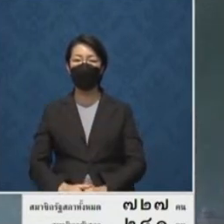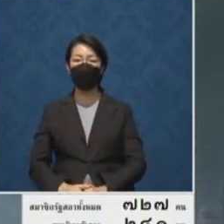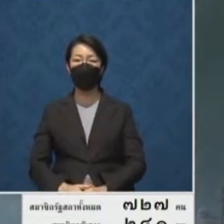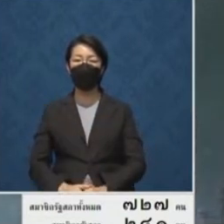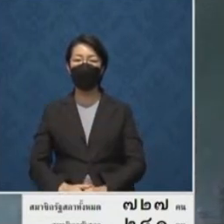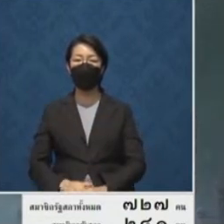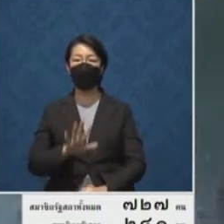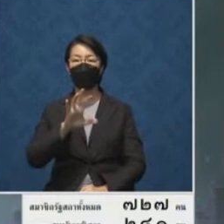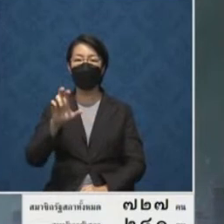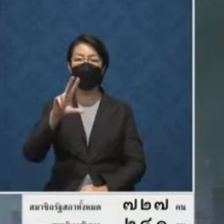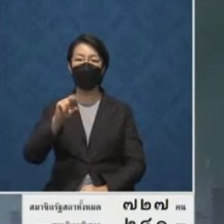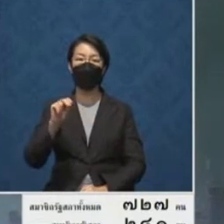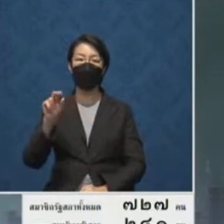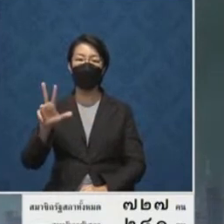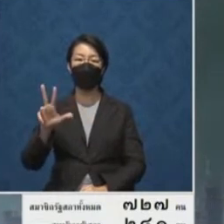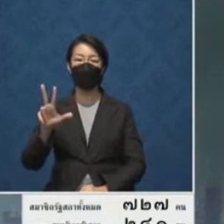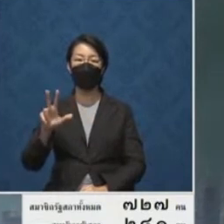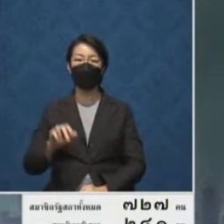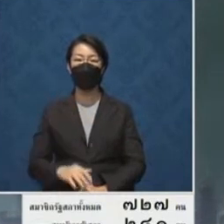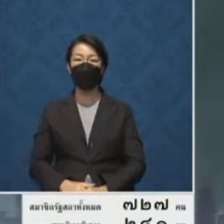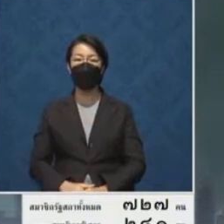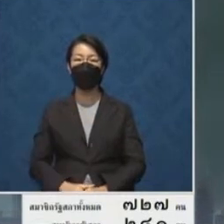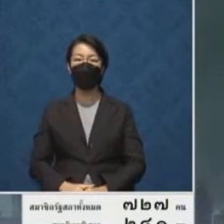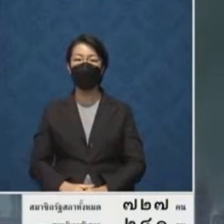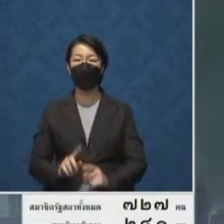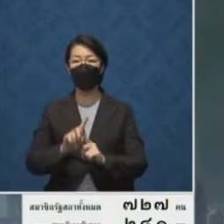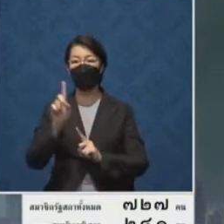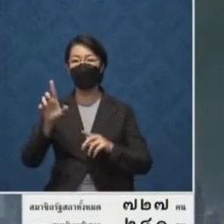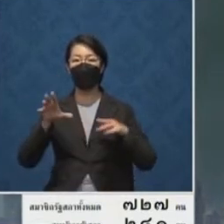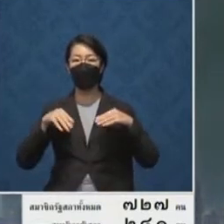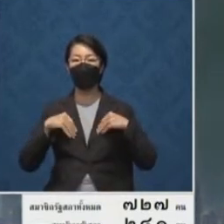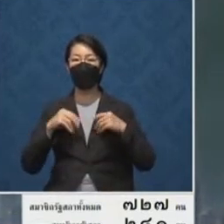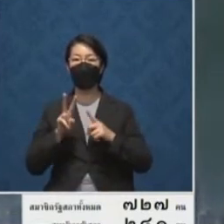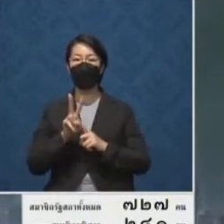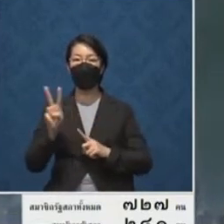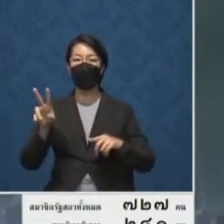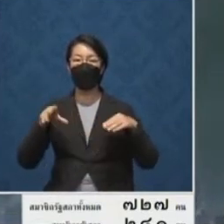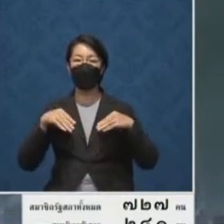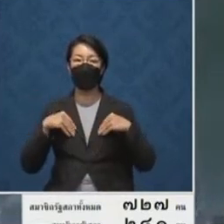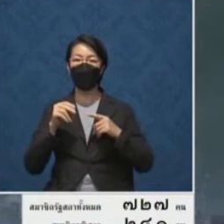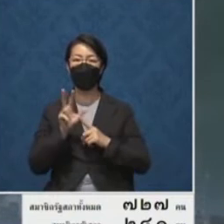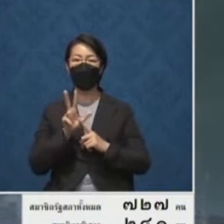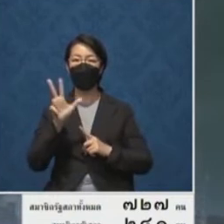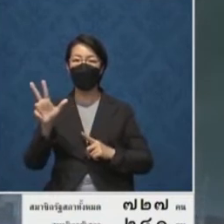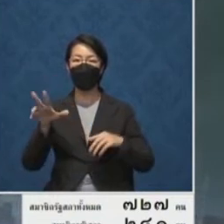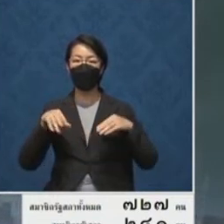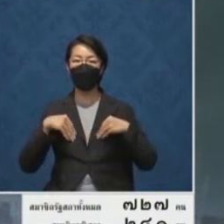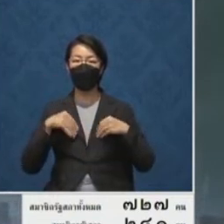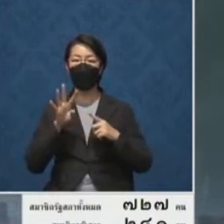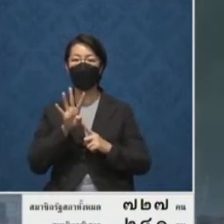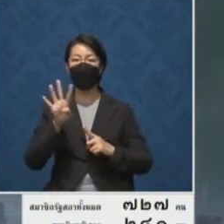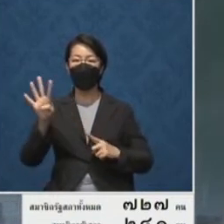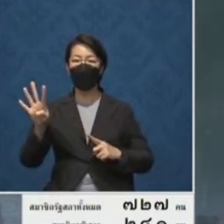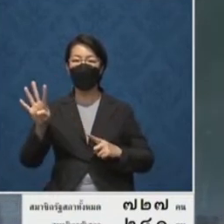ครับ 533นายสงวนพงษ์มณี 1รับหลักการ2รับหลักการ3